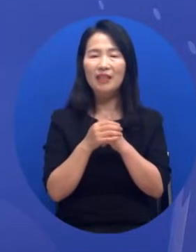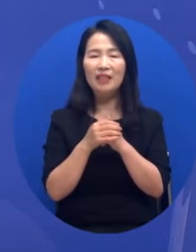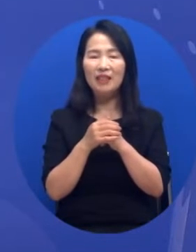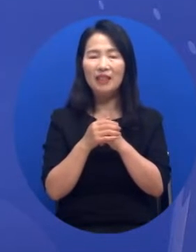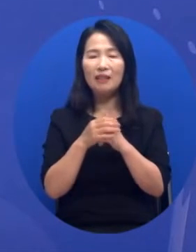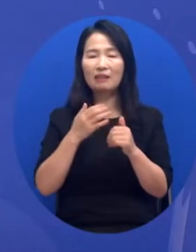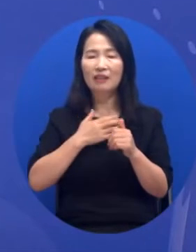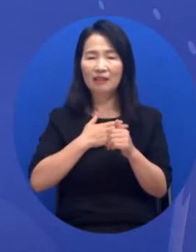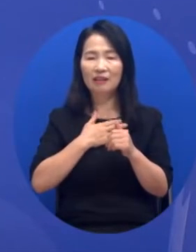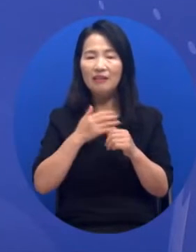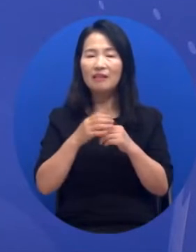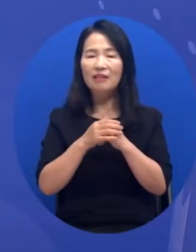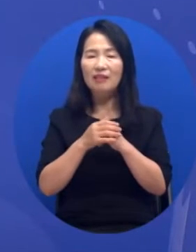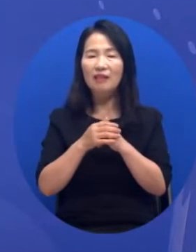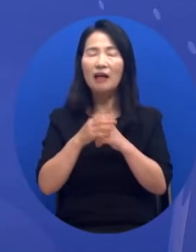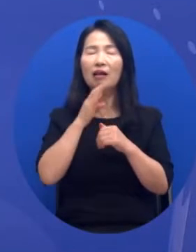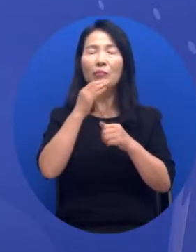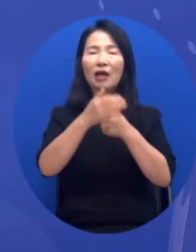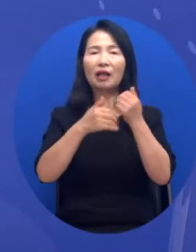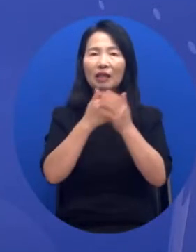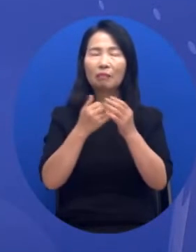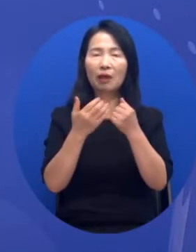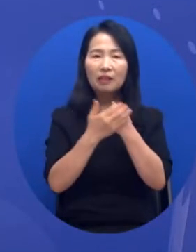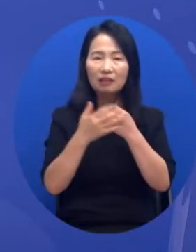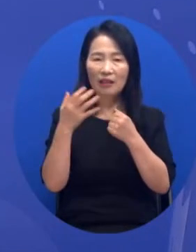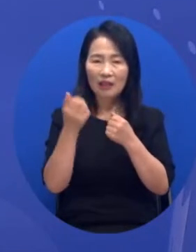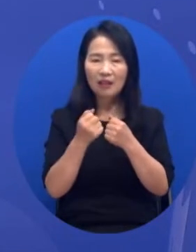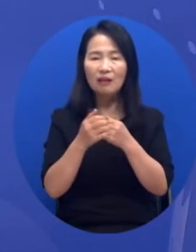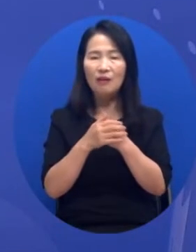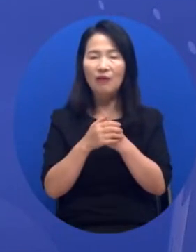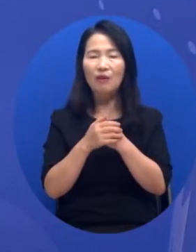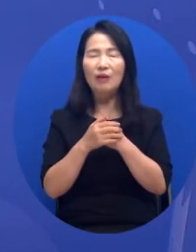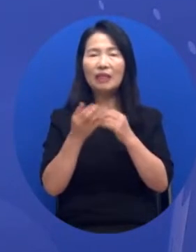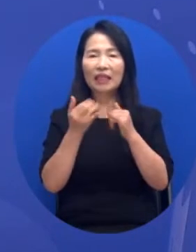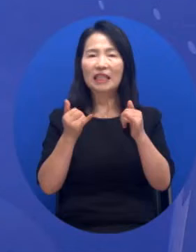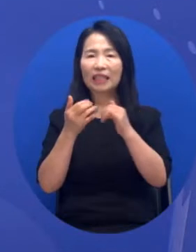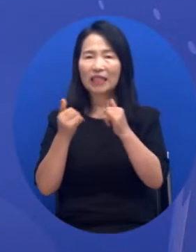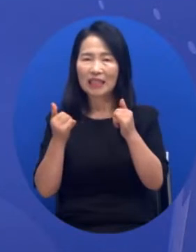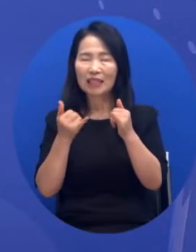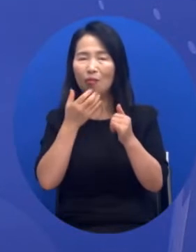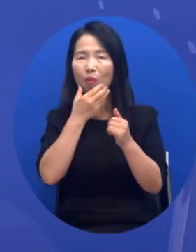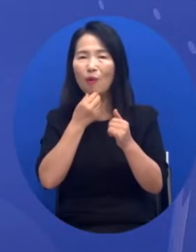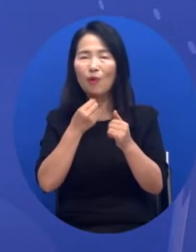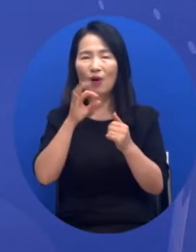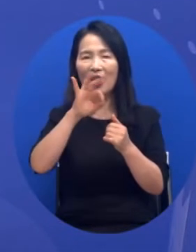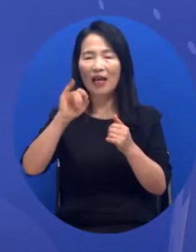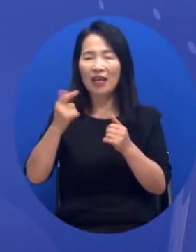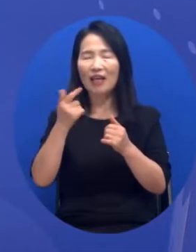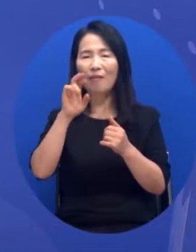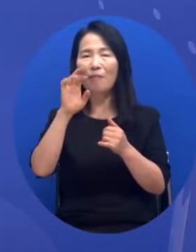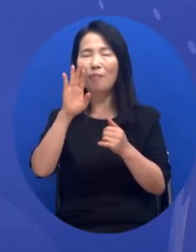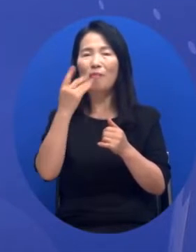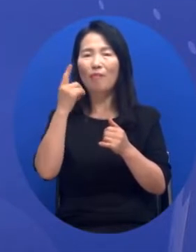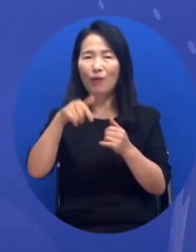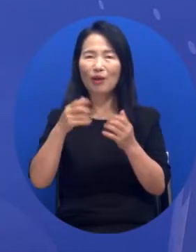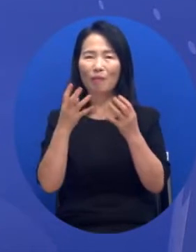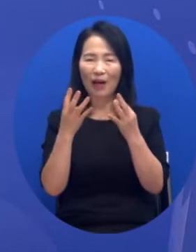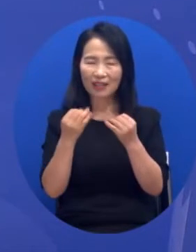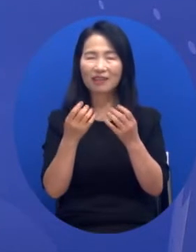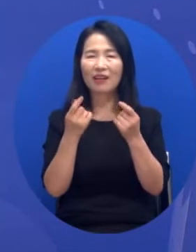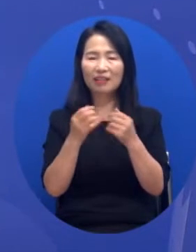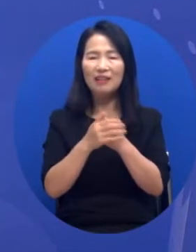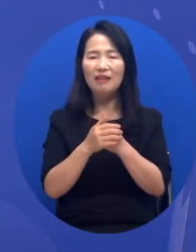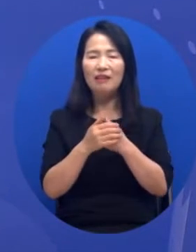저는 우선 그 참 하나님의 은혜로 참 인복이 많은 목사다. 그 생각을 갈수록 더 듭니다. 참